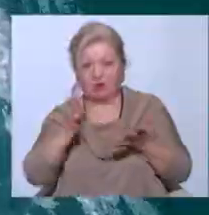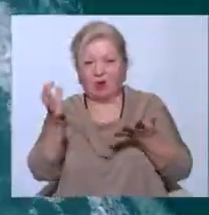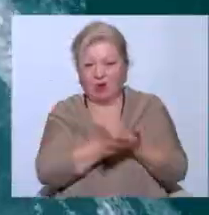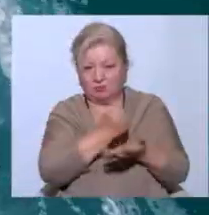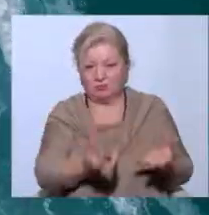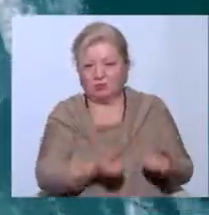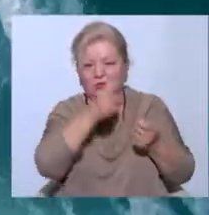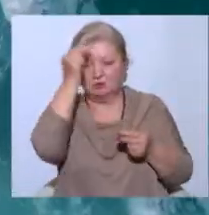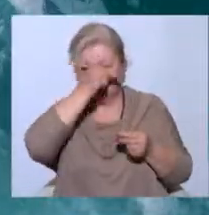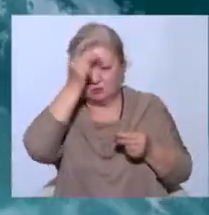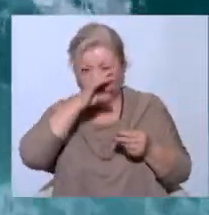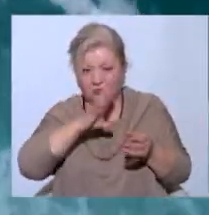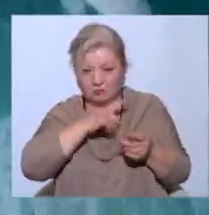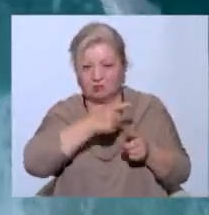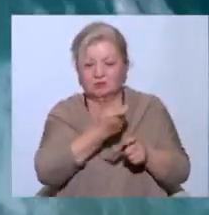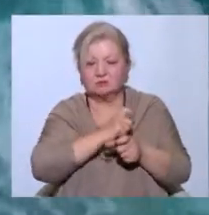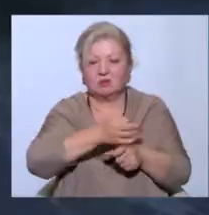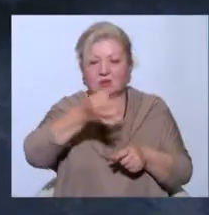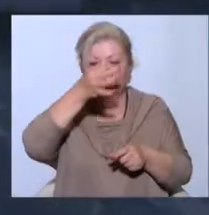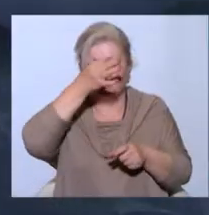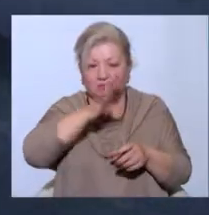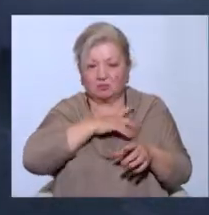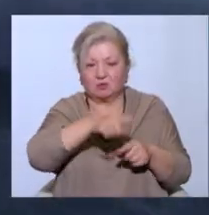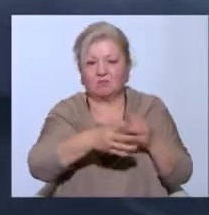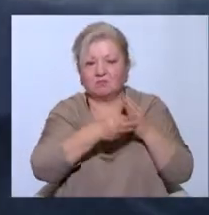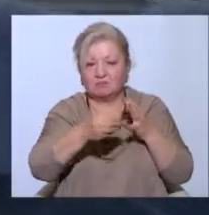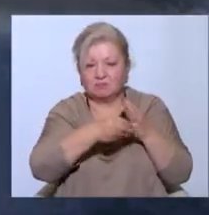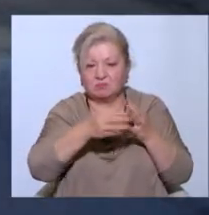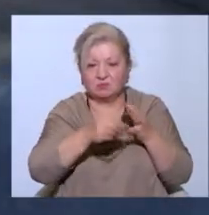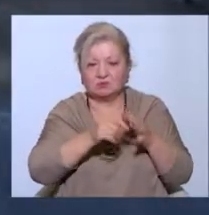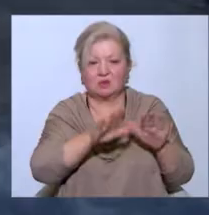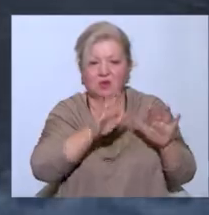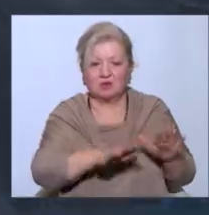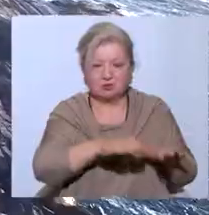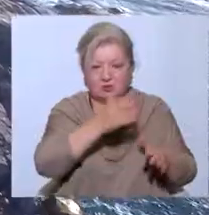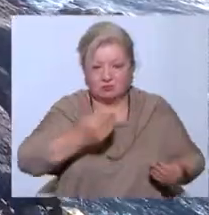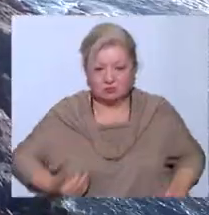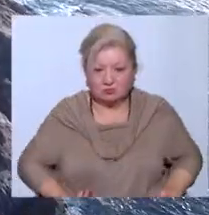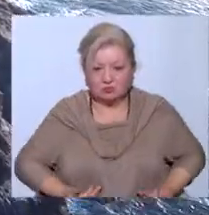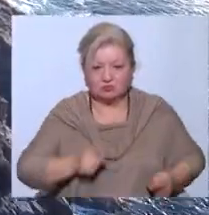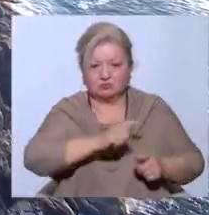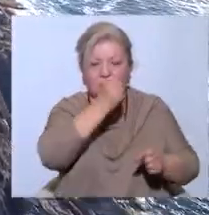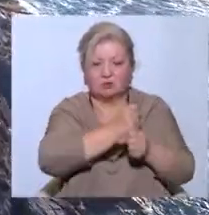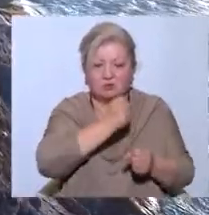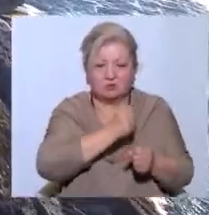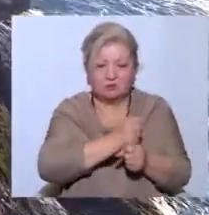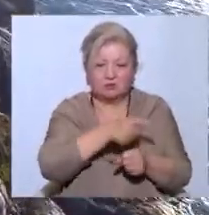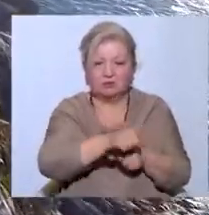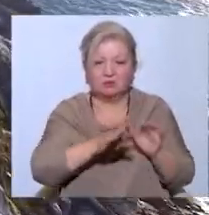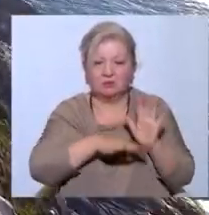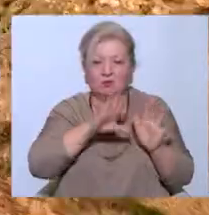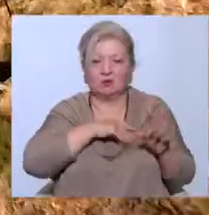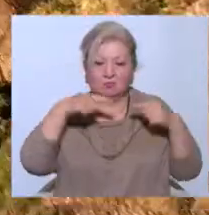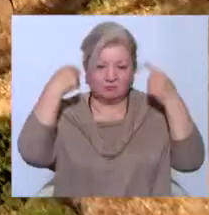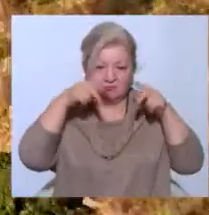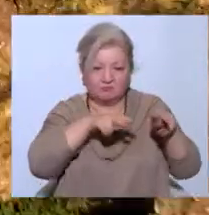და შესწავლილი და ძალიან მოეწონათ იქ არსებული ნოყიერი ნიადაგები, ადგილობრივი მოსახლეობის საქმიანობა, უმეტესად მისდევდნენ